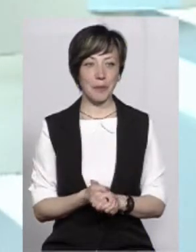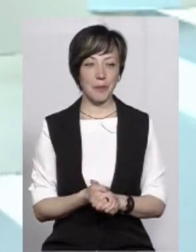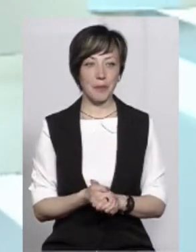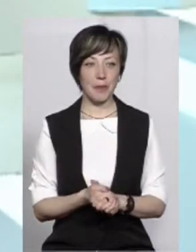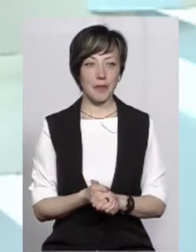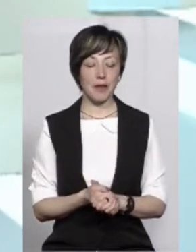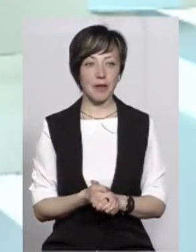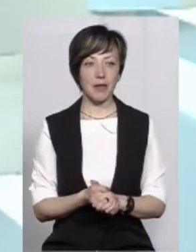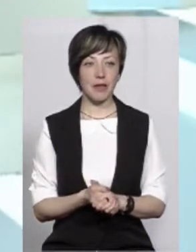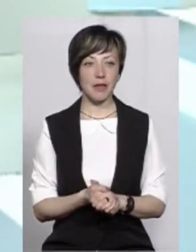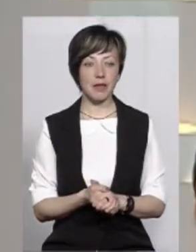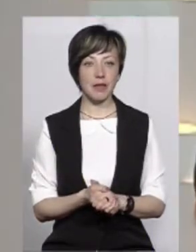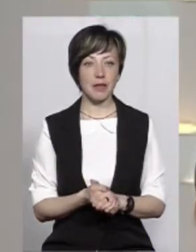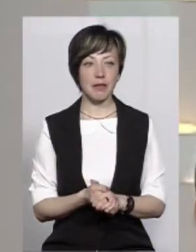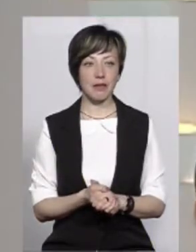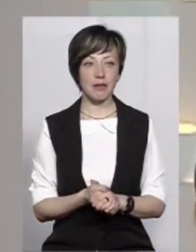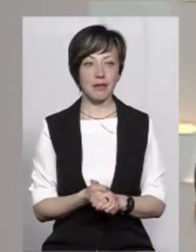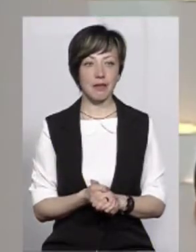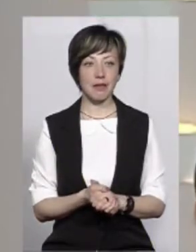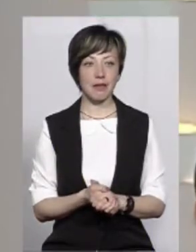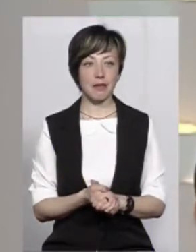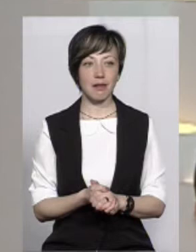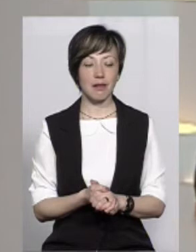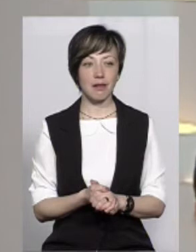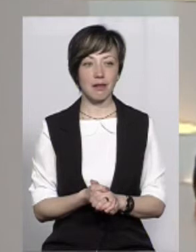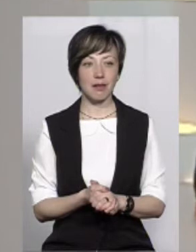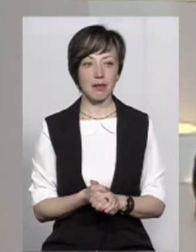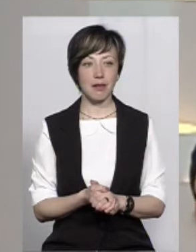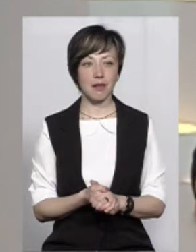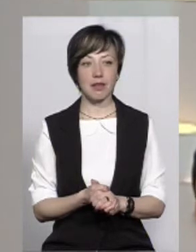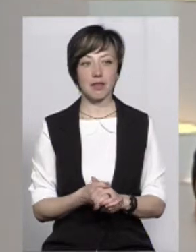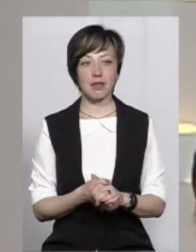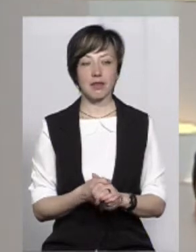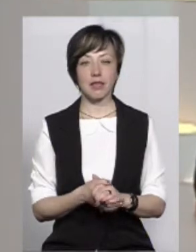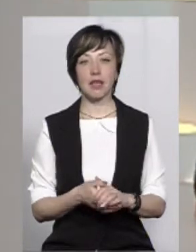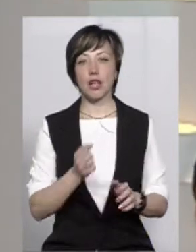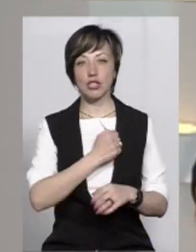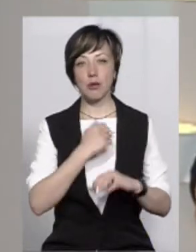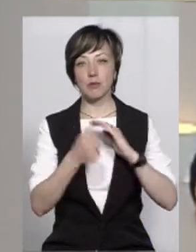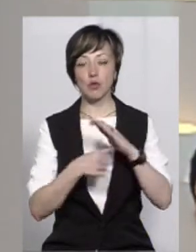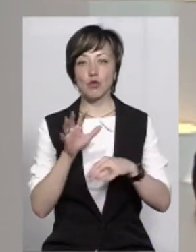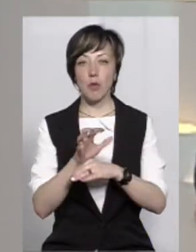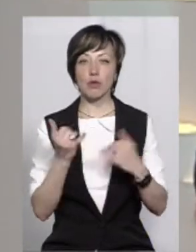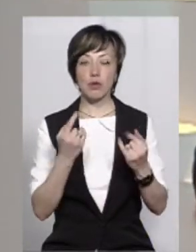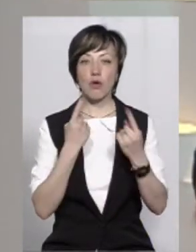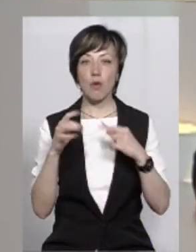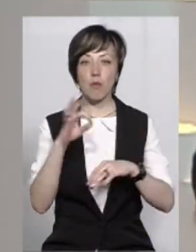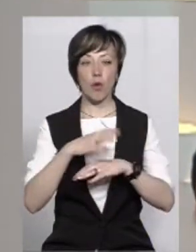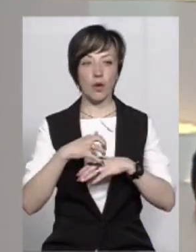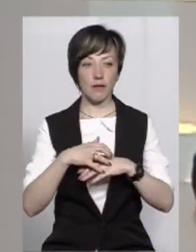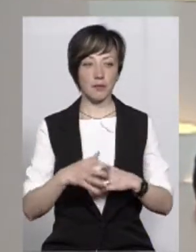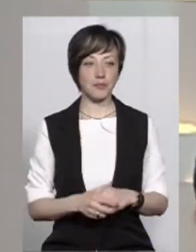Ну, не коти. Є, на жаль, ще й собаки безпритульні, але сьогодні говоримо про